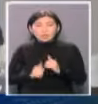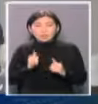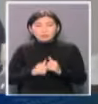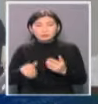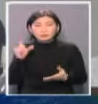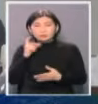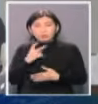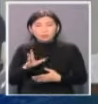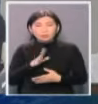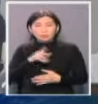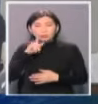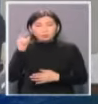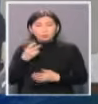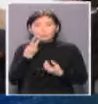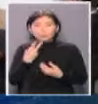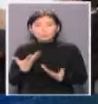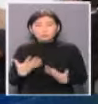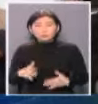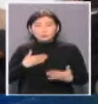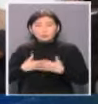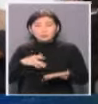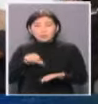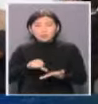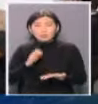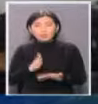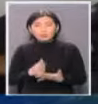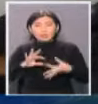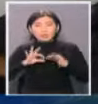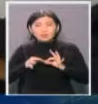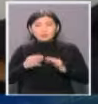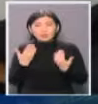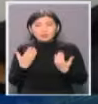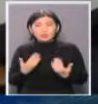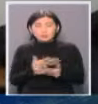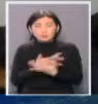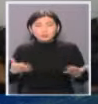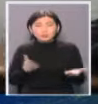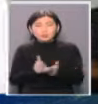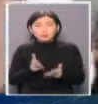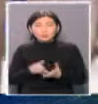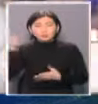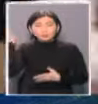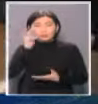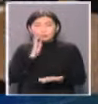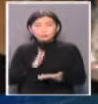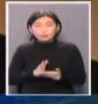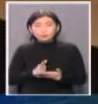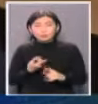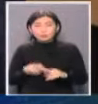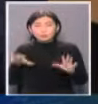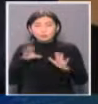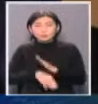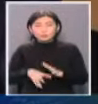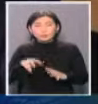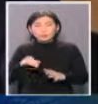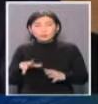бар. Сондықтан да оқушылар қарап қалмай белсенді қатысыпты. Олимпиадада гуманитарлық бағыттағы пәндерге басымдық берілген, мұнымен қоса